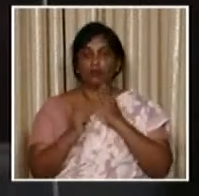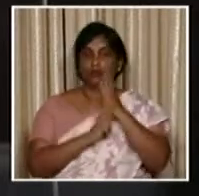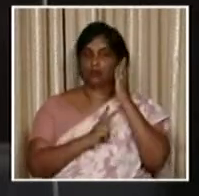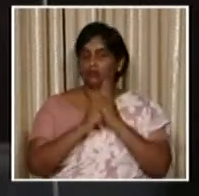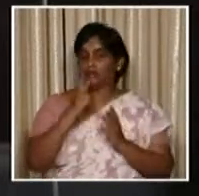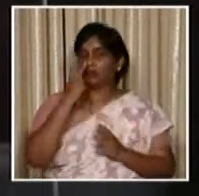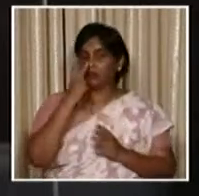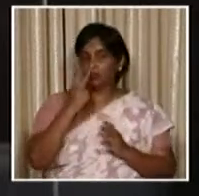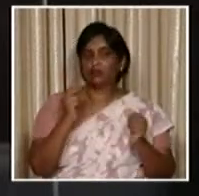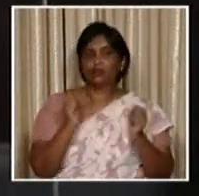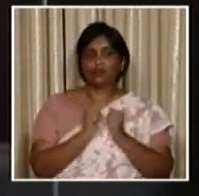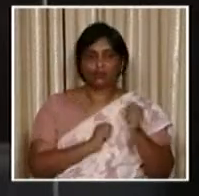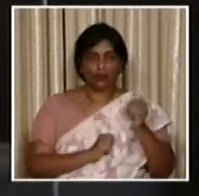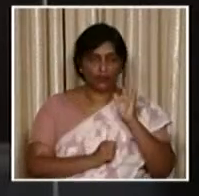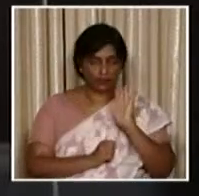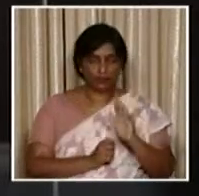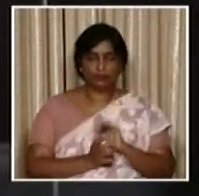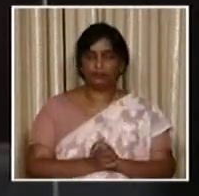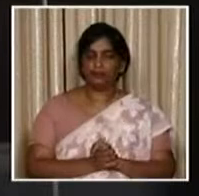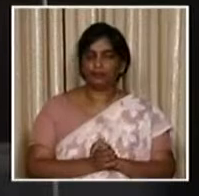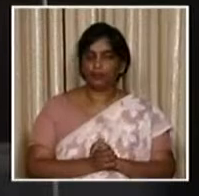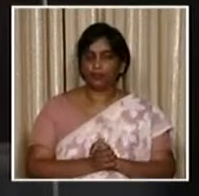dehakin kriyaatmaka wenna siddha wenawa.